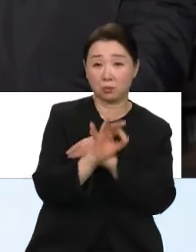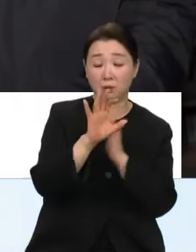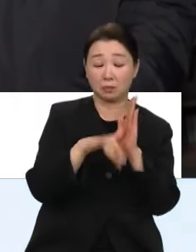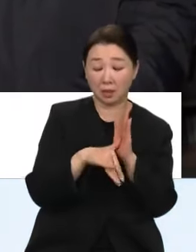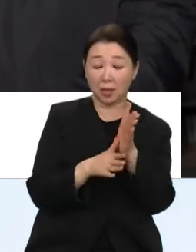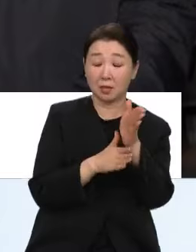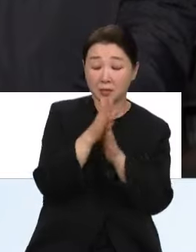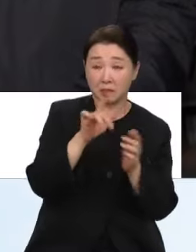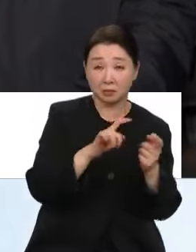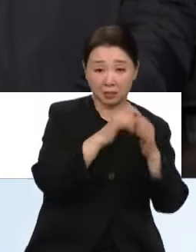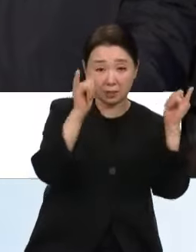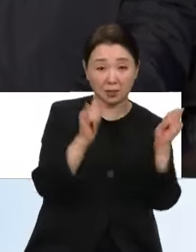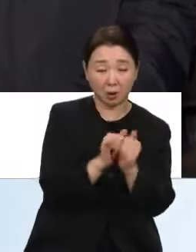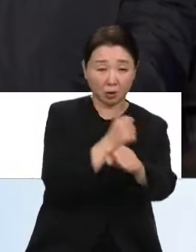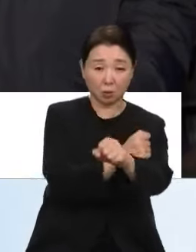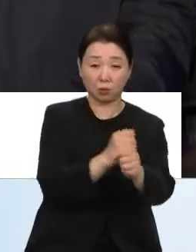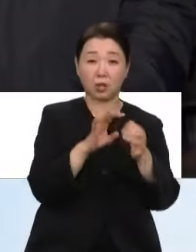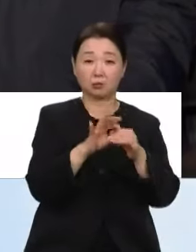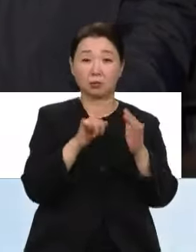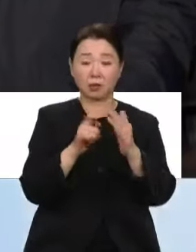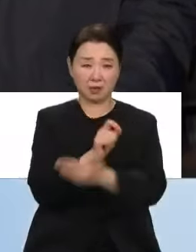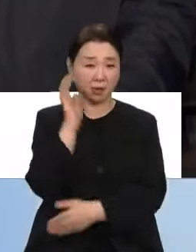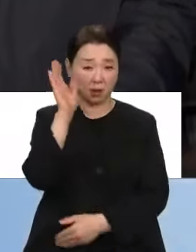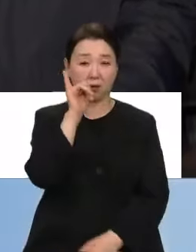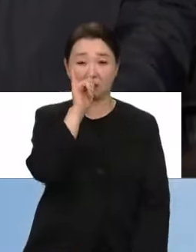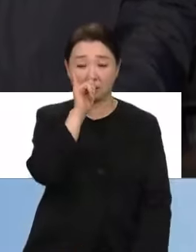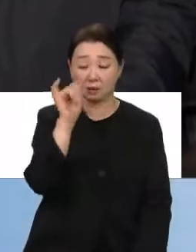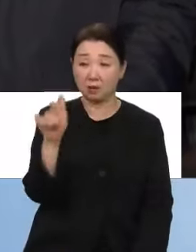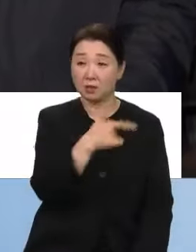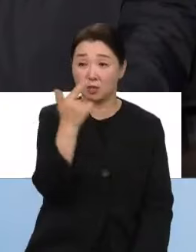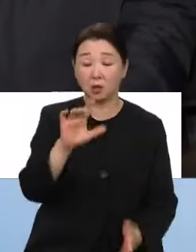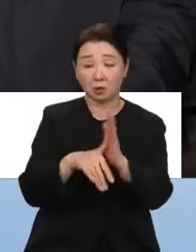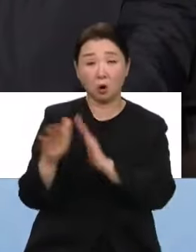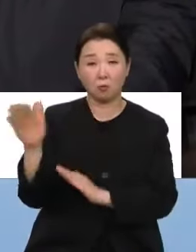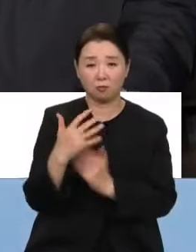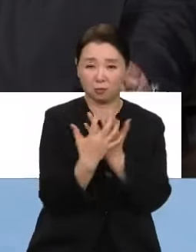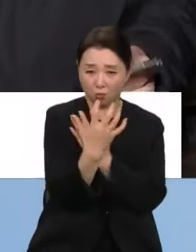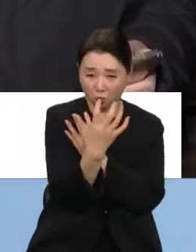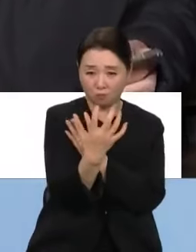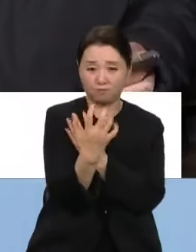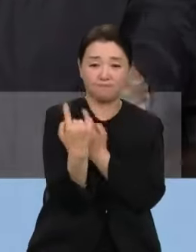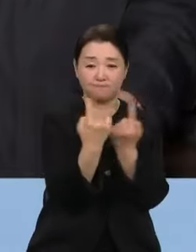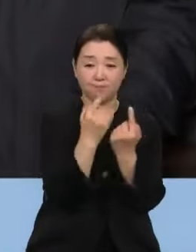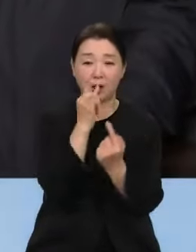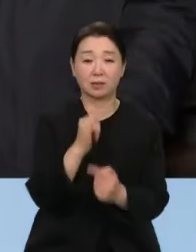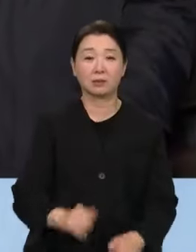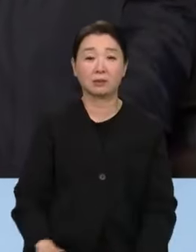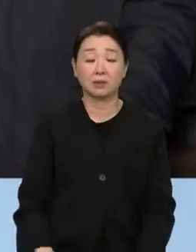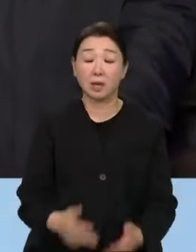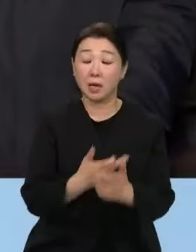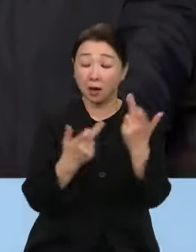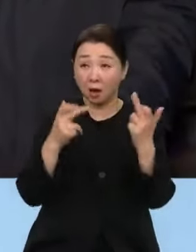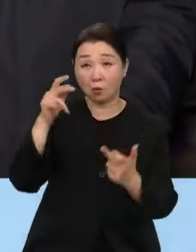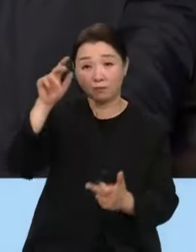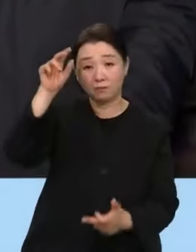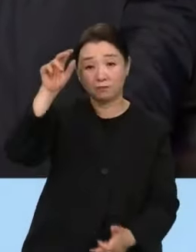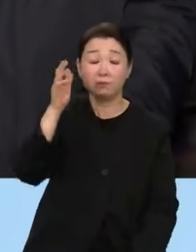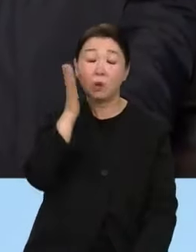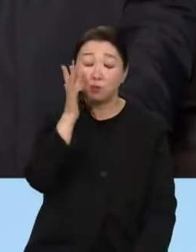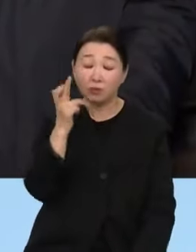시민사회와 노동계를 중심으로 기자회견이 잇따랐고 저녁부터 촛불 집회가 열리고 있습니다. 강원과 울산, 대전,